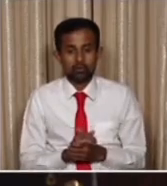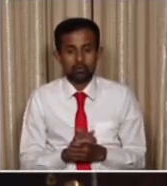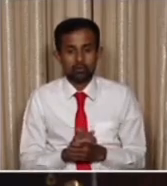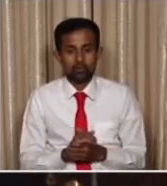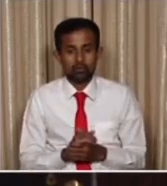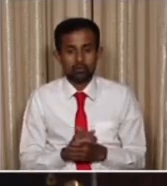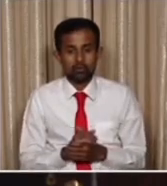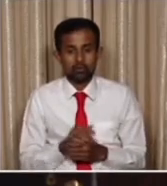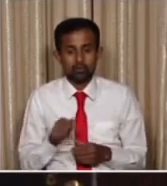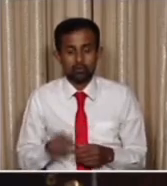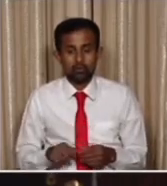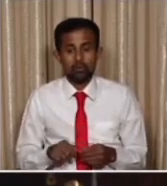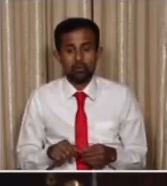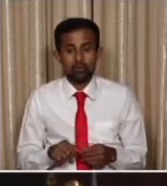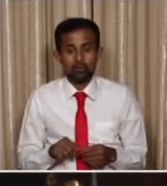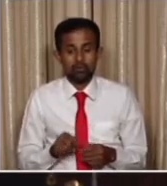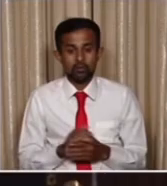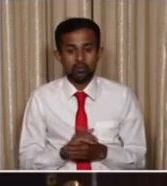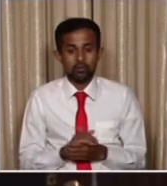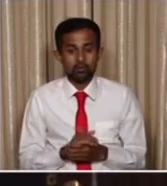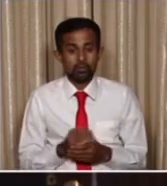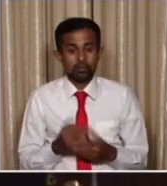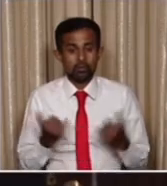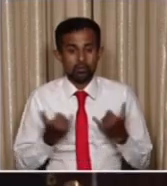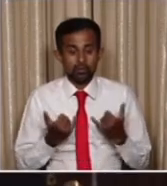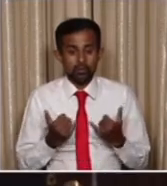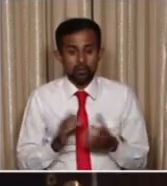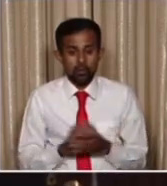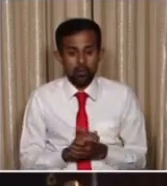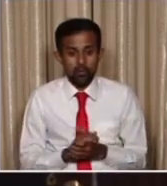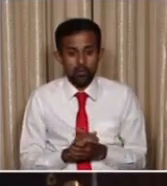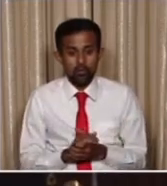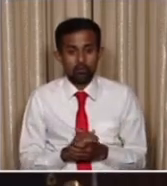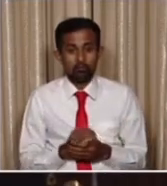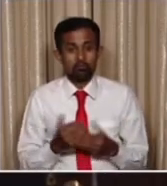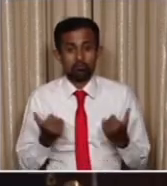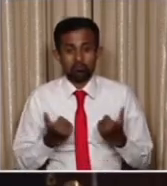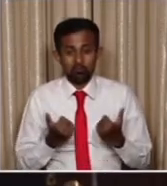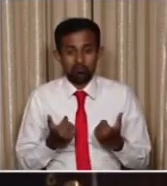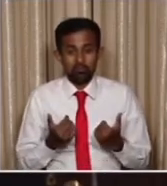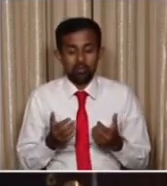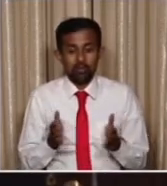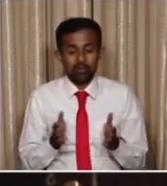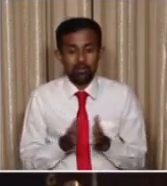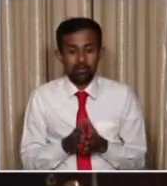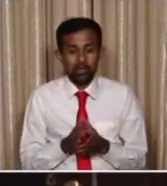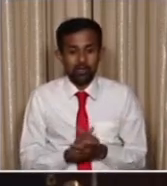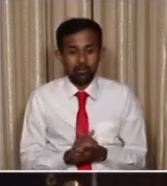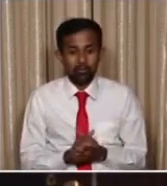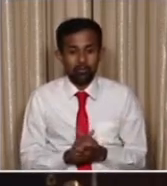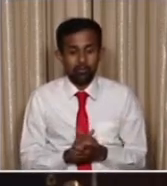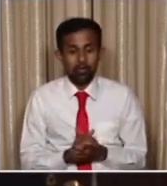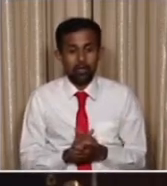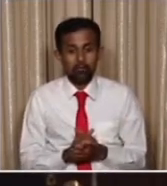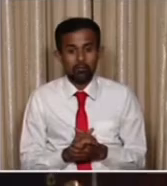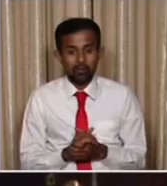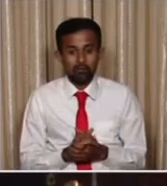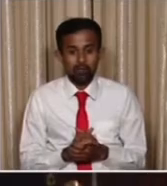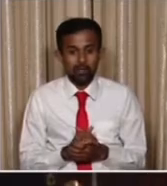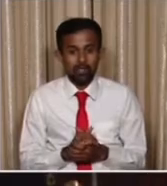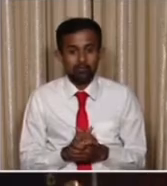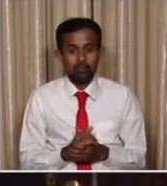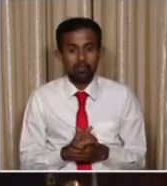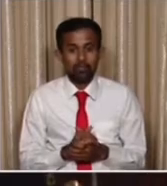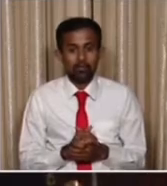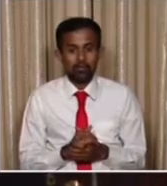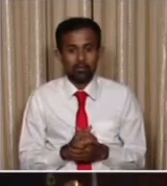කරු සභාපතිතුමනි? මේ දූෂණයත් අක්‍රමිකතාවයත් වෙලාගෙන තිබ්බ තත්ත්වයක් තමයි තිබ්බේ. ඒකේ හොඳම උදාහරණය තමයි කරු